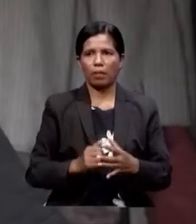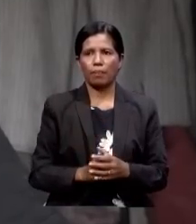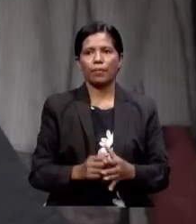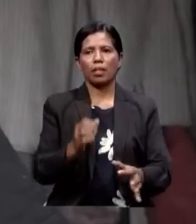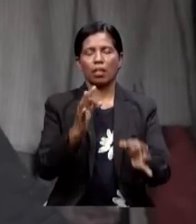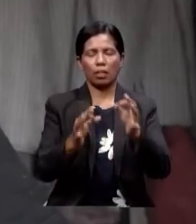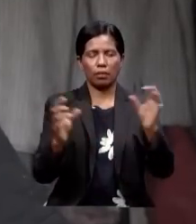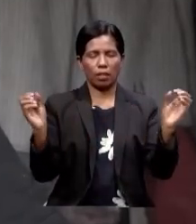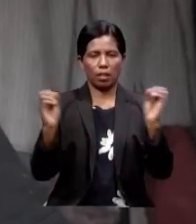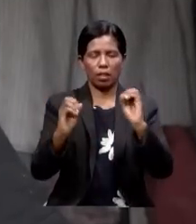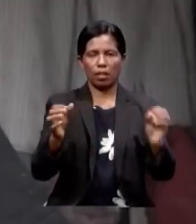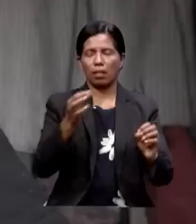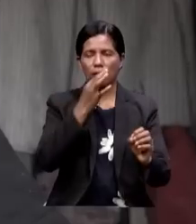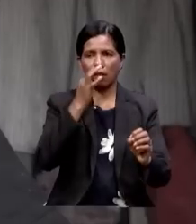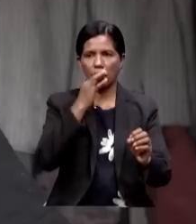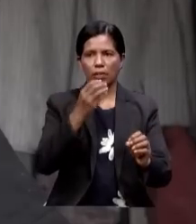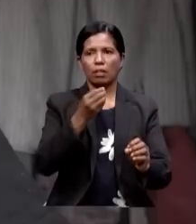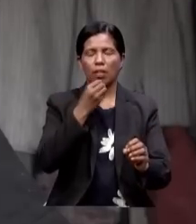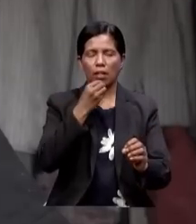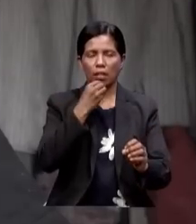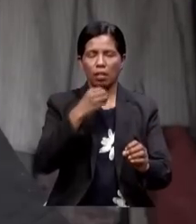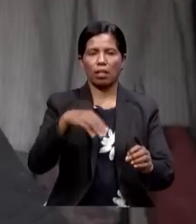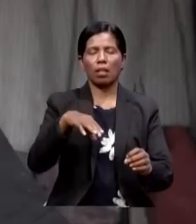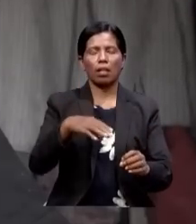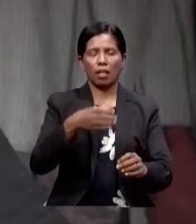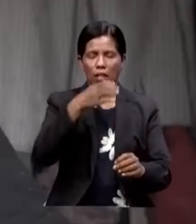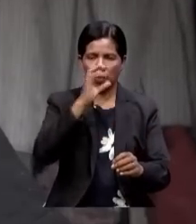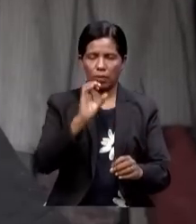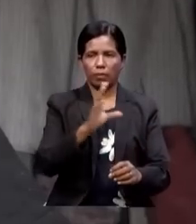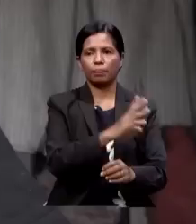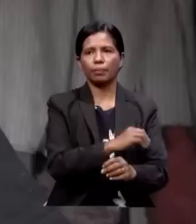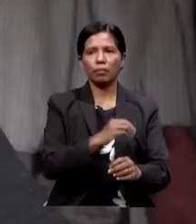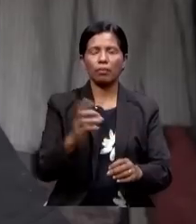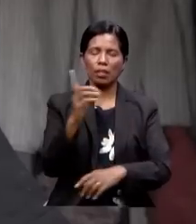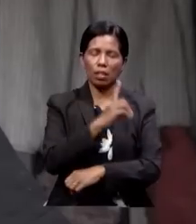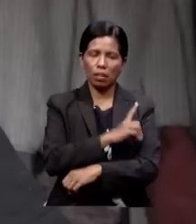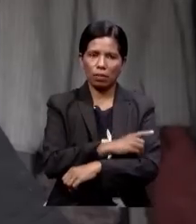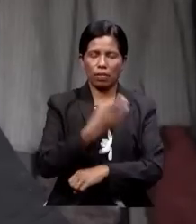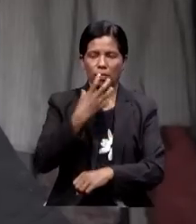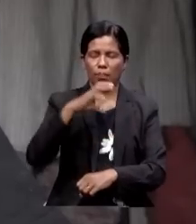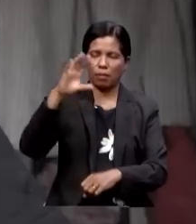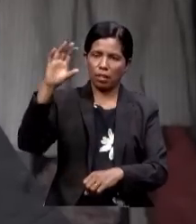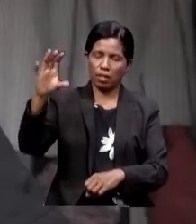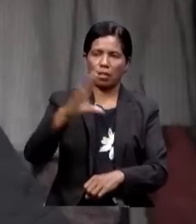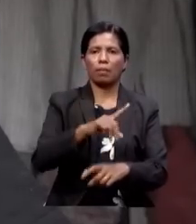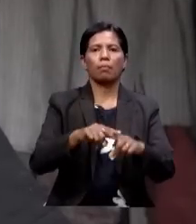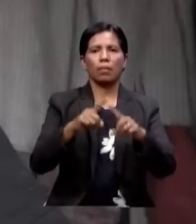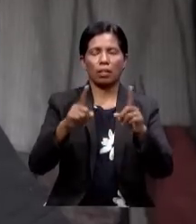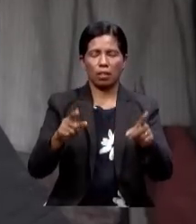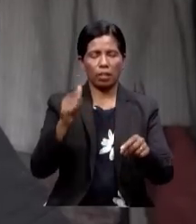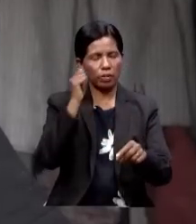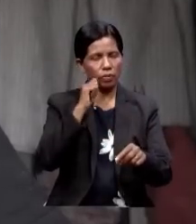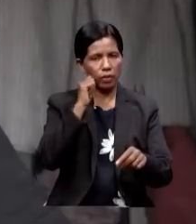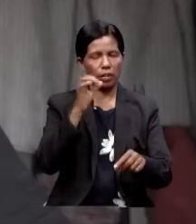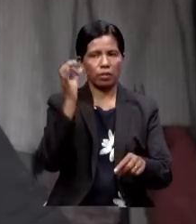Maskela iha mata bisu atuhan kahemu, ori tahan ne tikabun balorong manas. Mebe, inam feto faluk